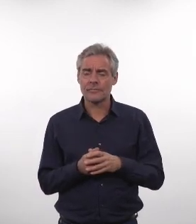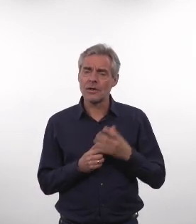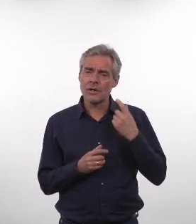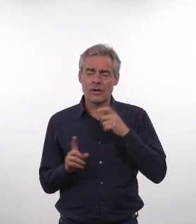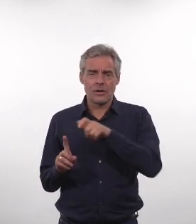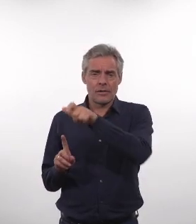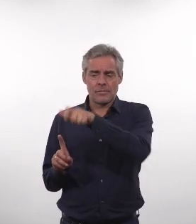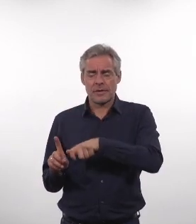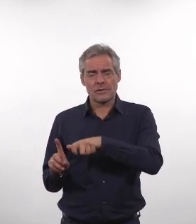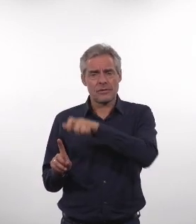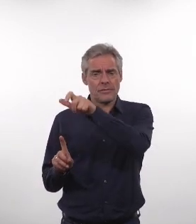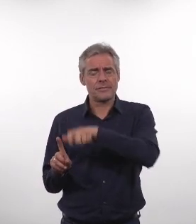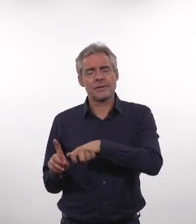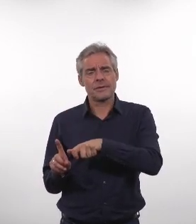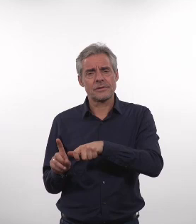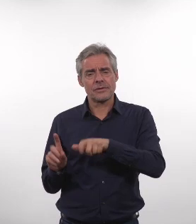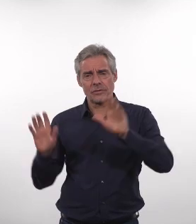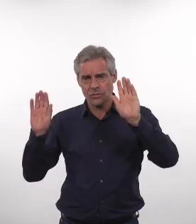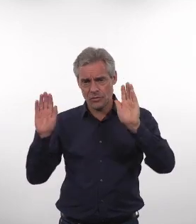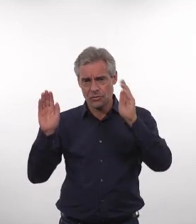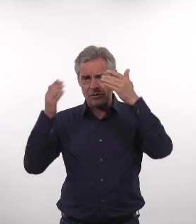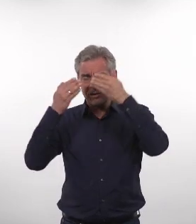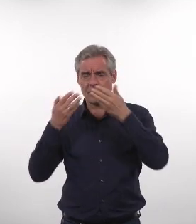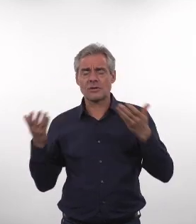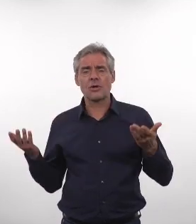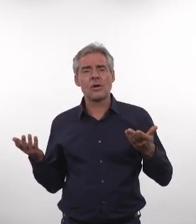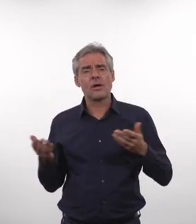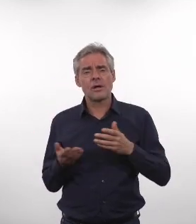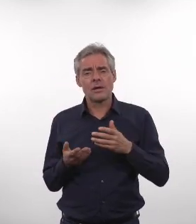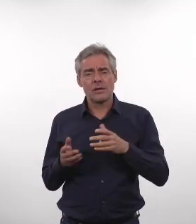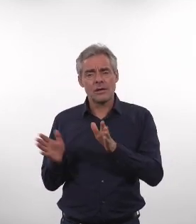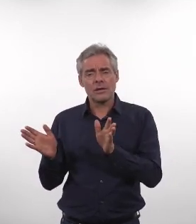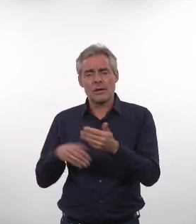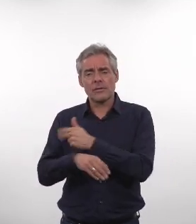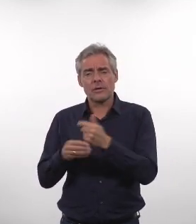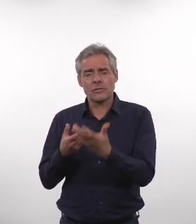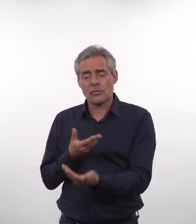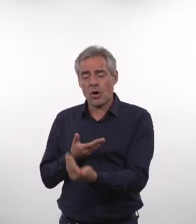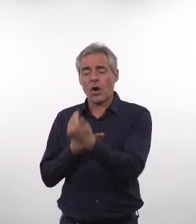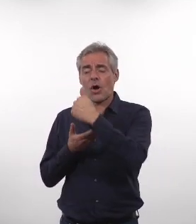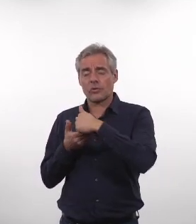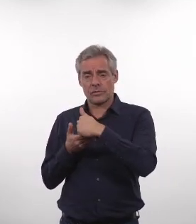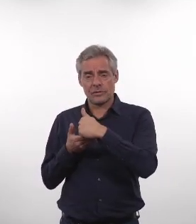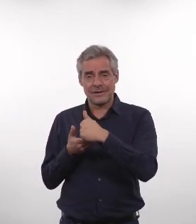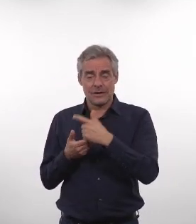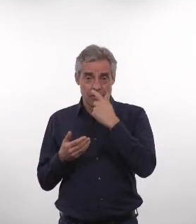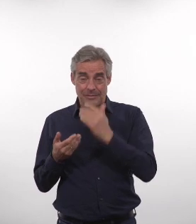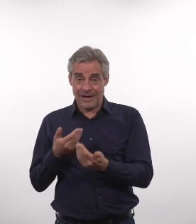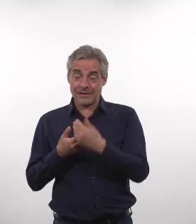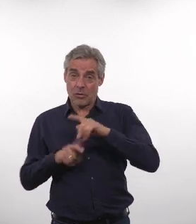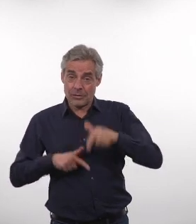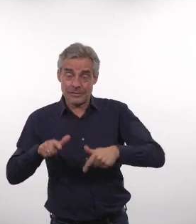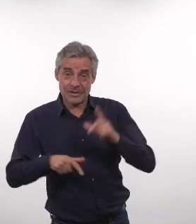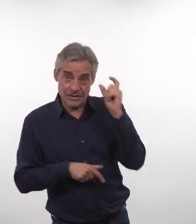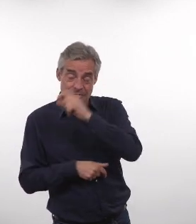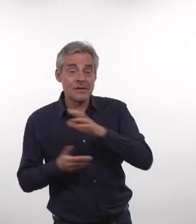personne atteinte du trouble autistique puisse rentrer dans un cabinet de consultation quand elle a du mal à y accéder.